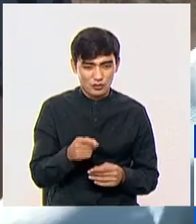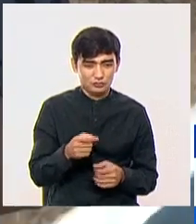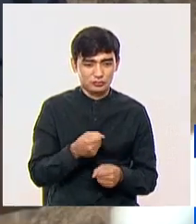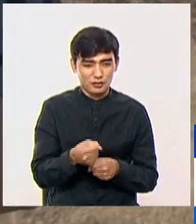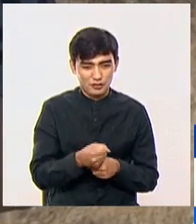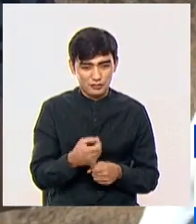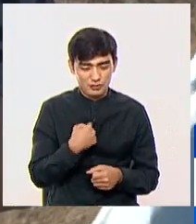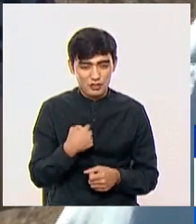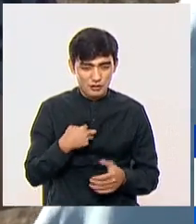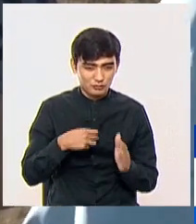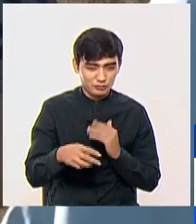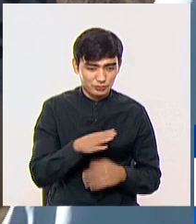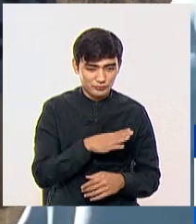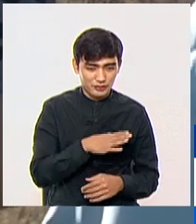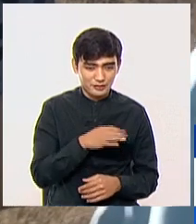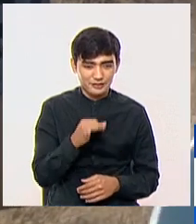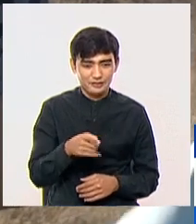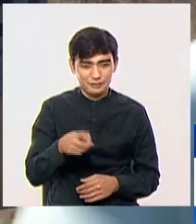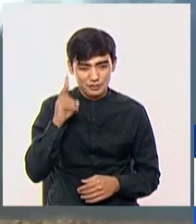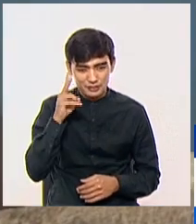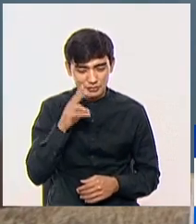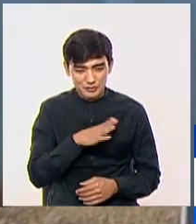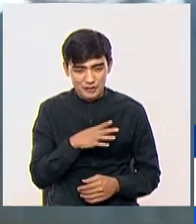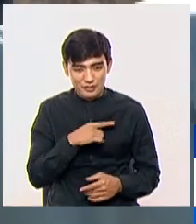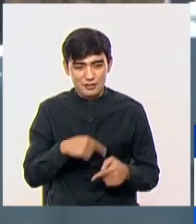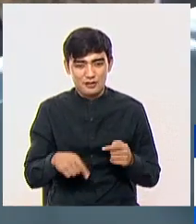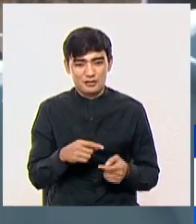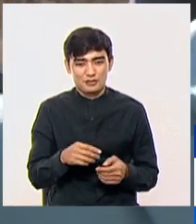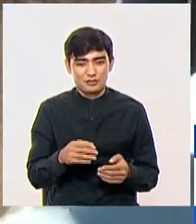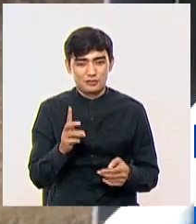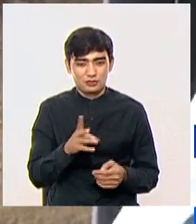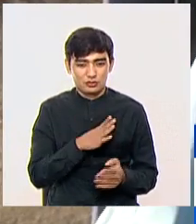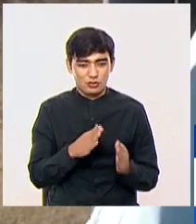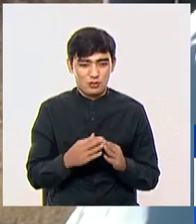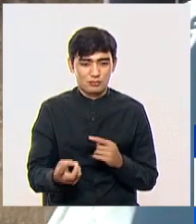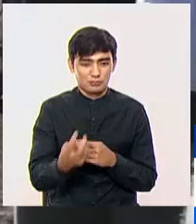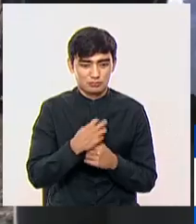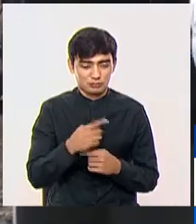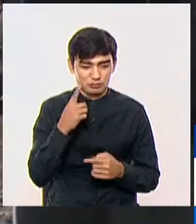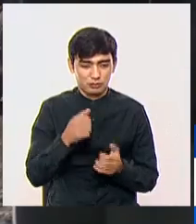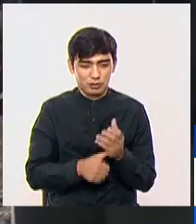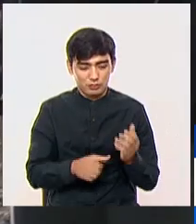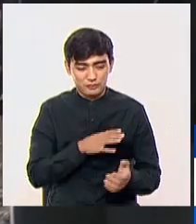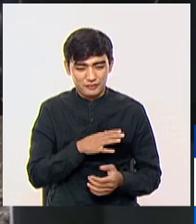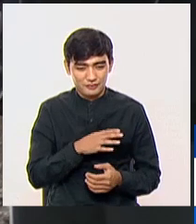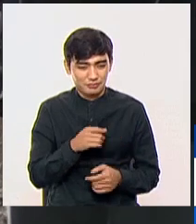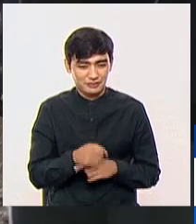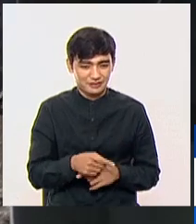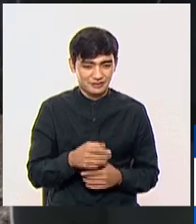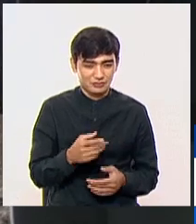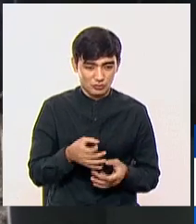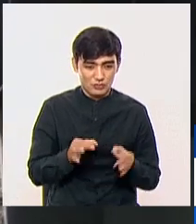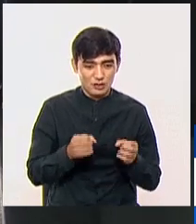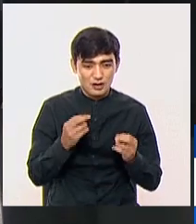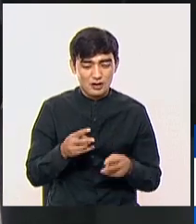шугают, и я зайду там, эти писаются, кто-то домой обоссанный приходит, это нормально? Туалет только на первом этаже, это